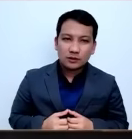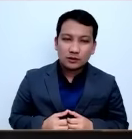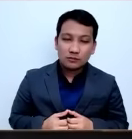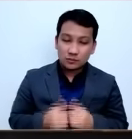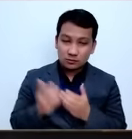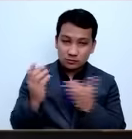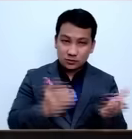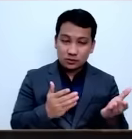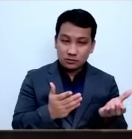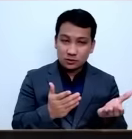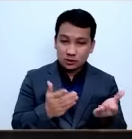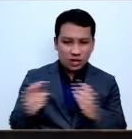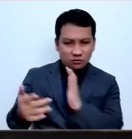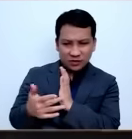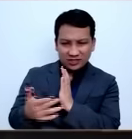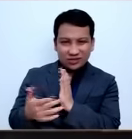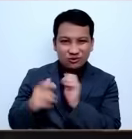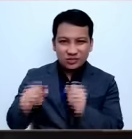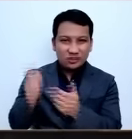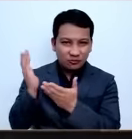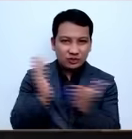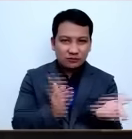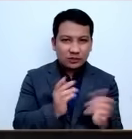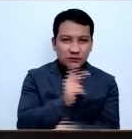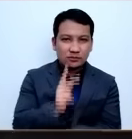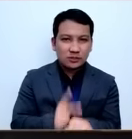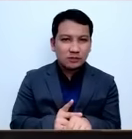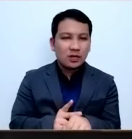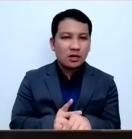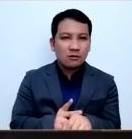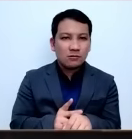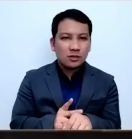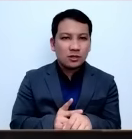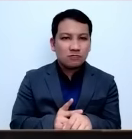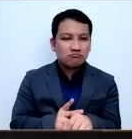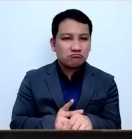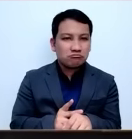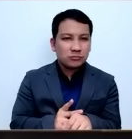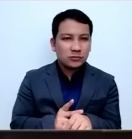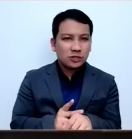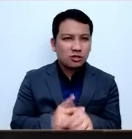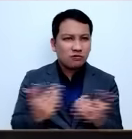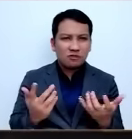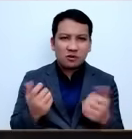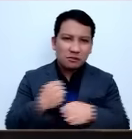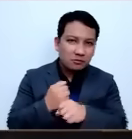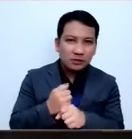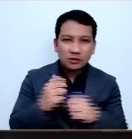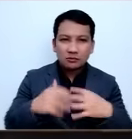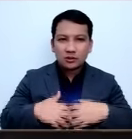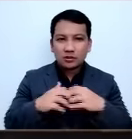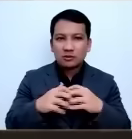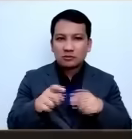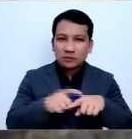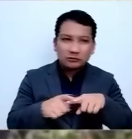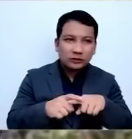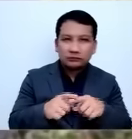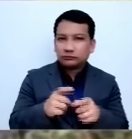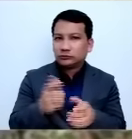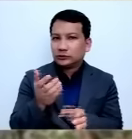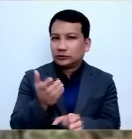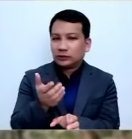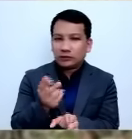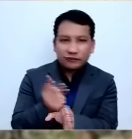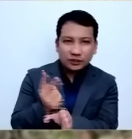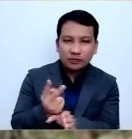to the Philippines, specifically battery technology, even the manufacture of fully electric vehicles. Ito